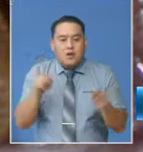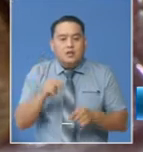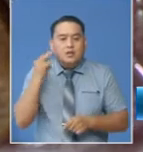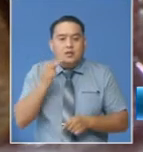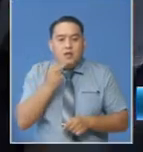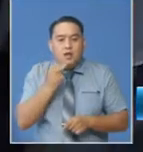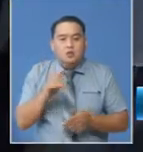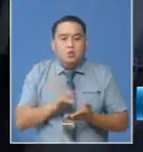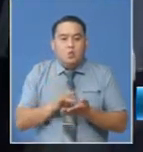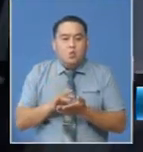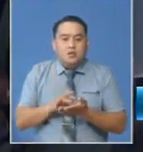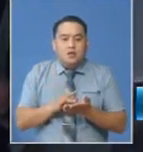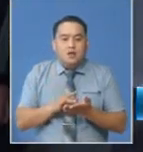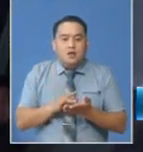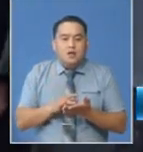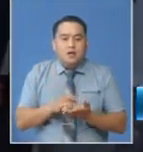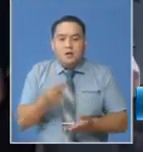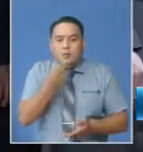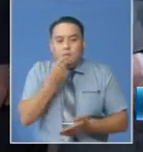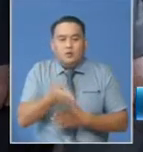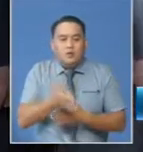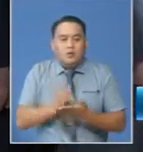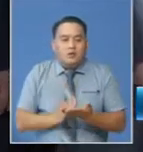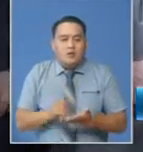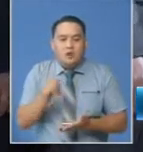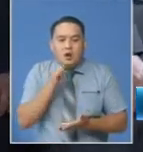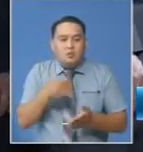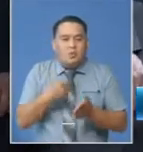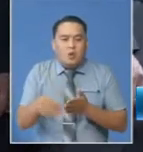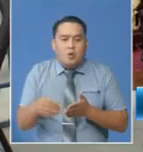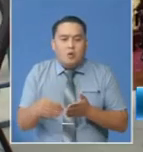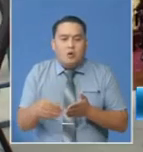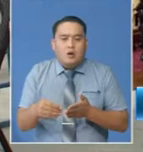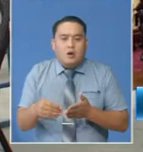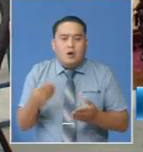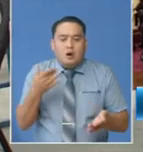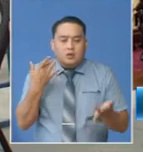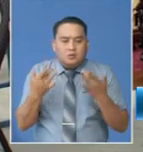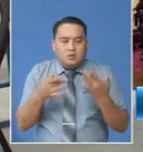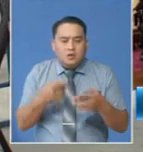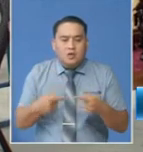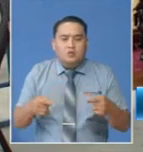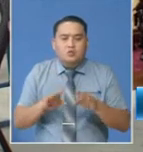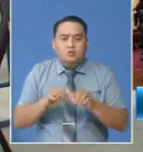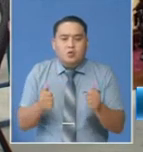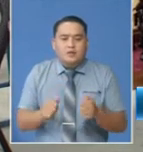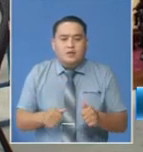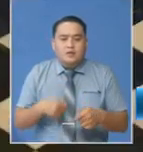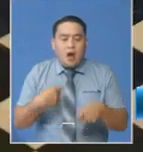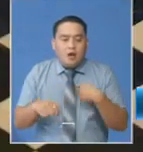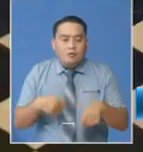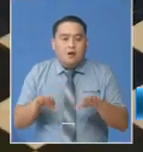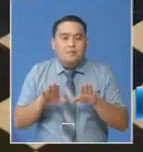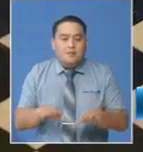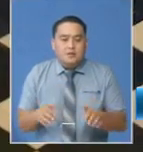туристов пользуются продукты питания, виноводочные изделия, сигареты, декоративная косметика, а также сувениры. К слову, на торговые